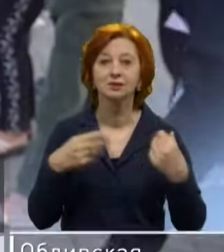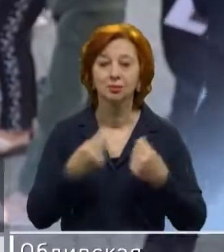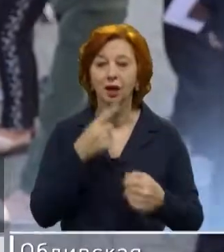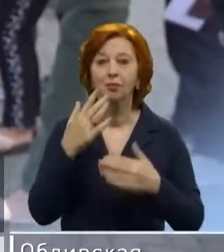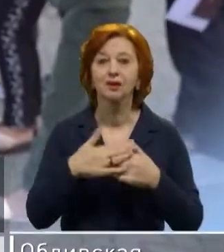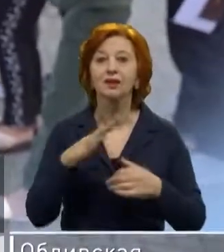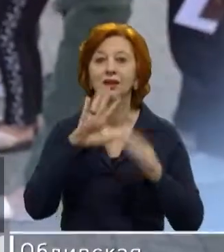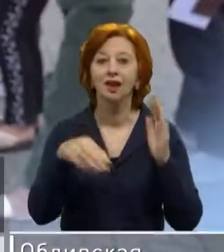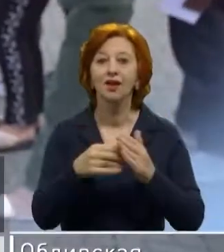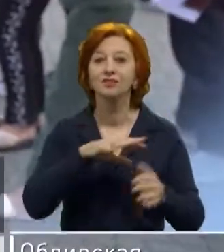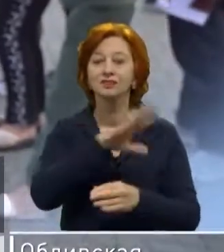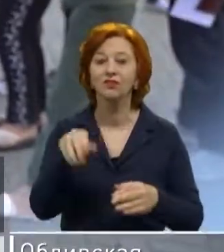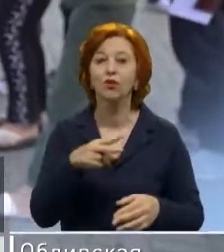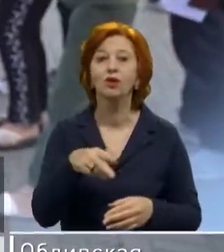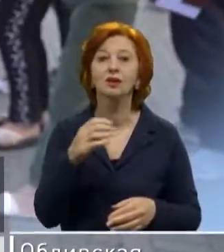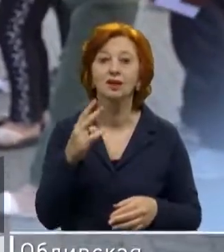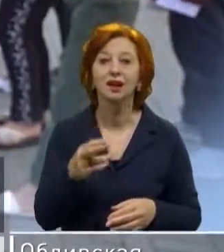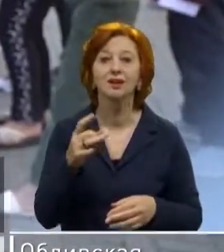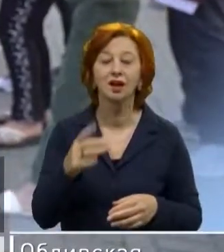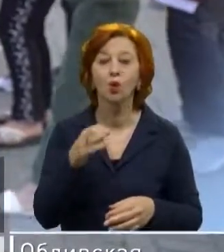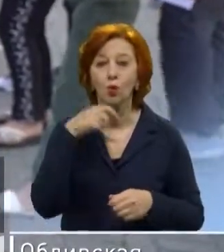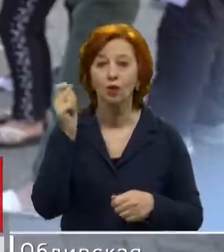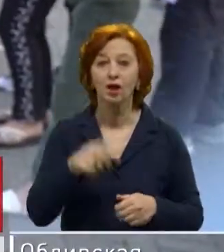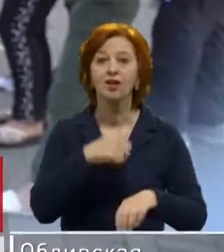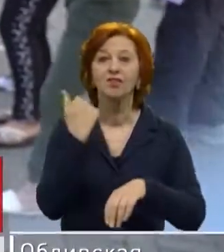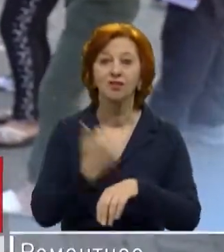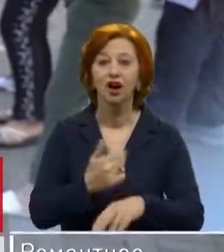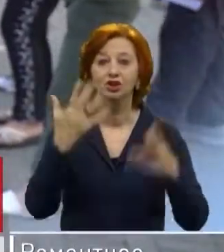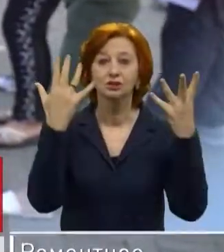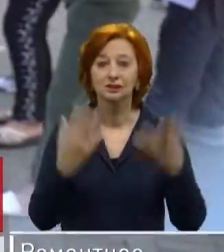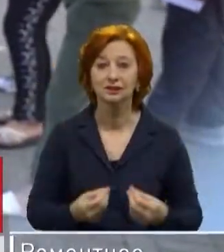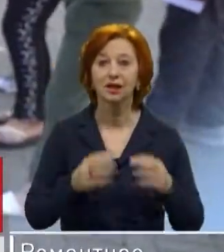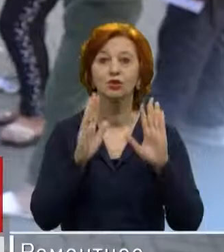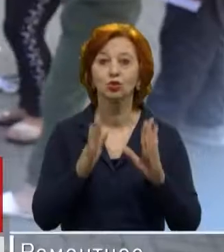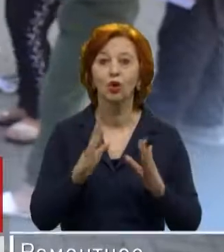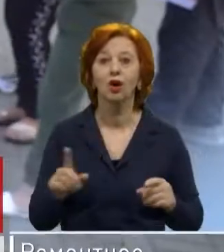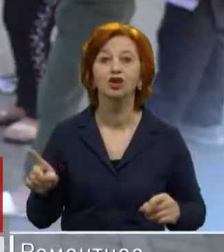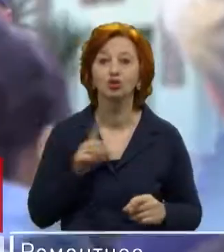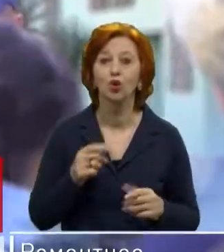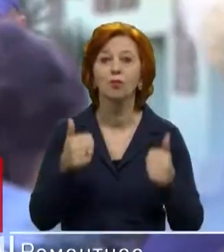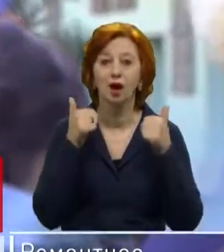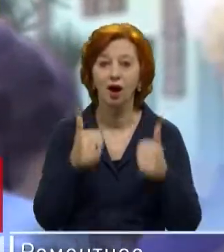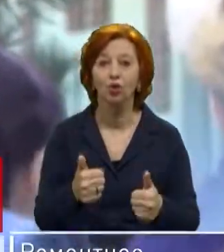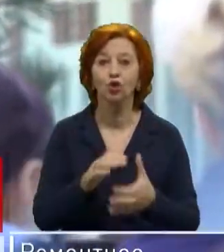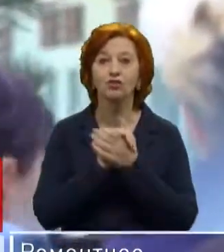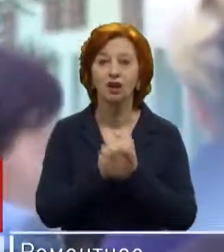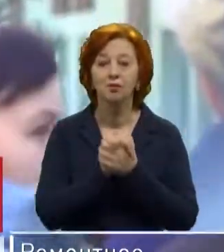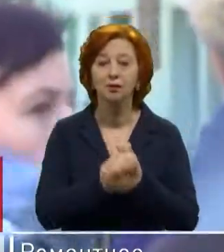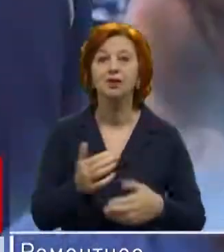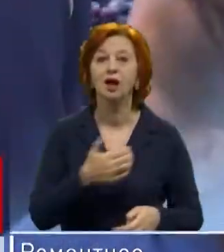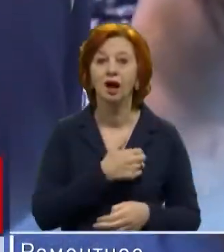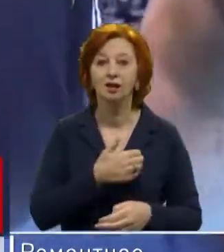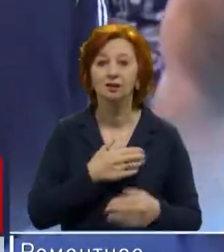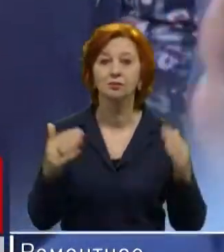всего территории ДНР, ЛНР и Украины. Важный день. Мы ждем только хорошего. Ждем мира и хотим очень-очень